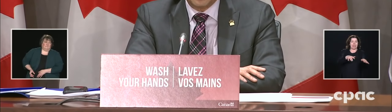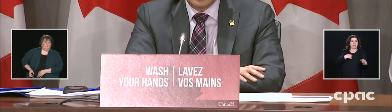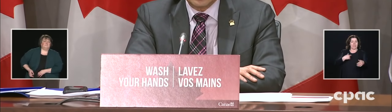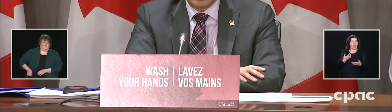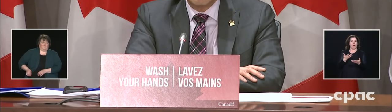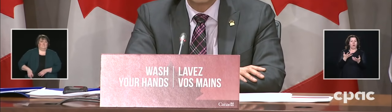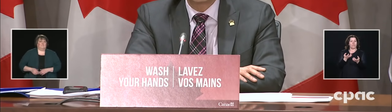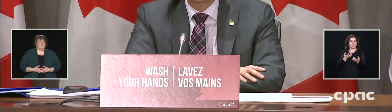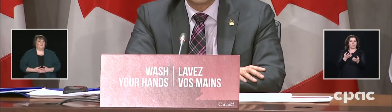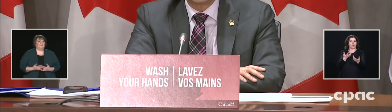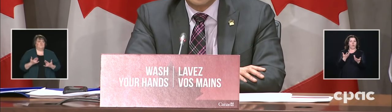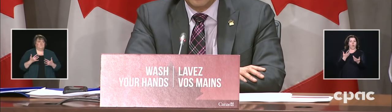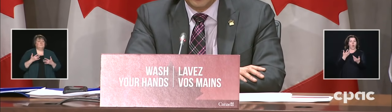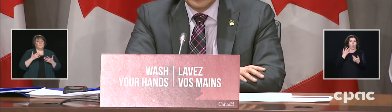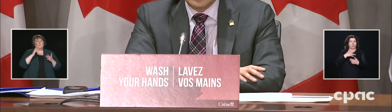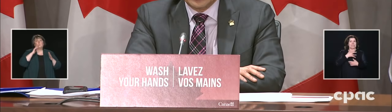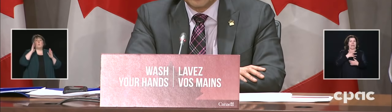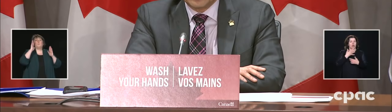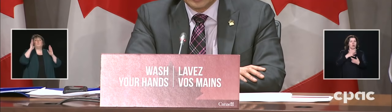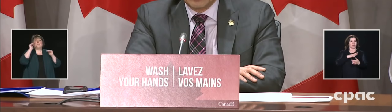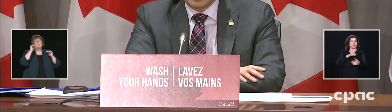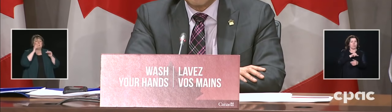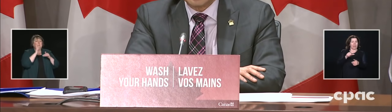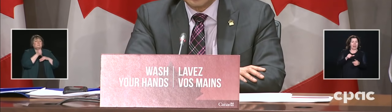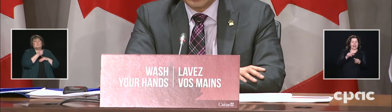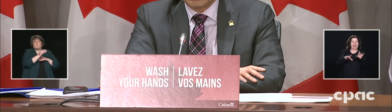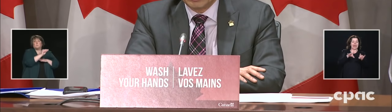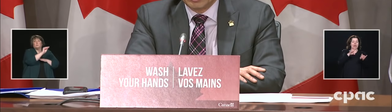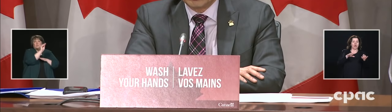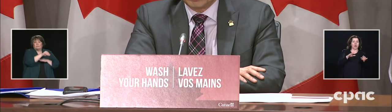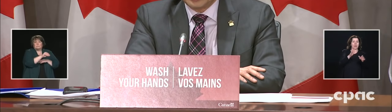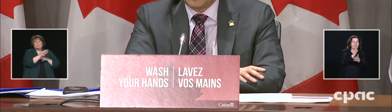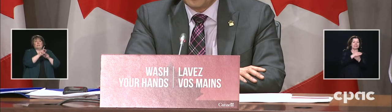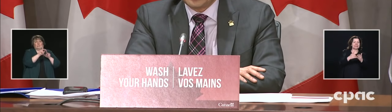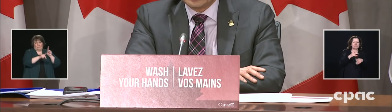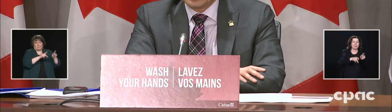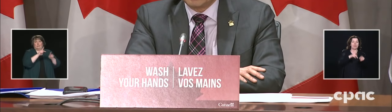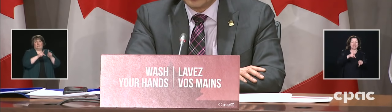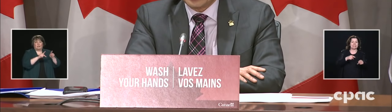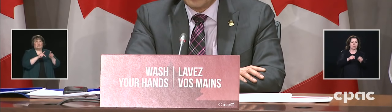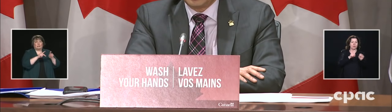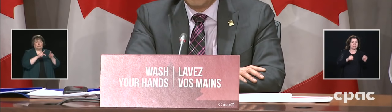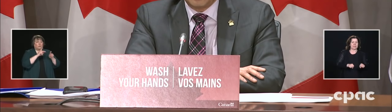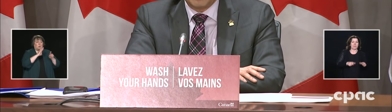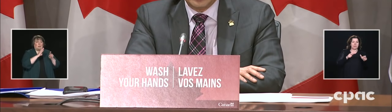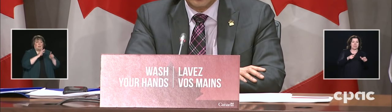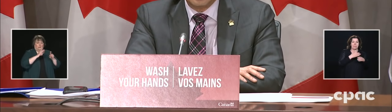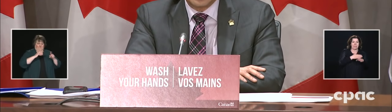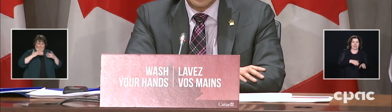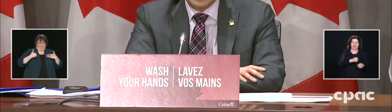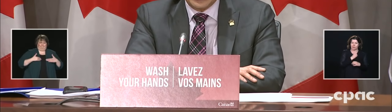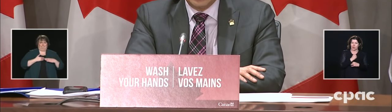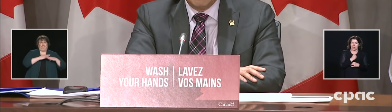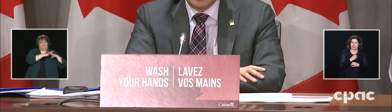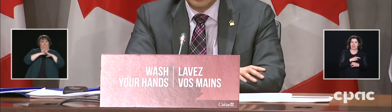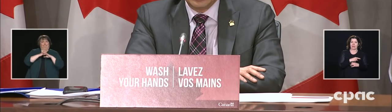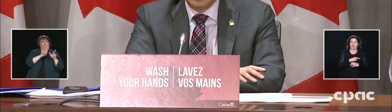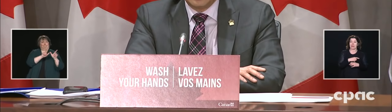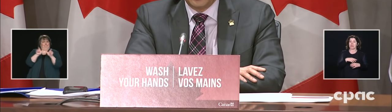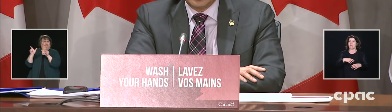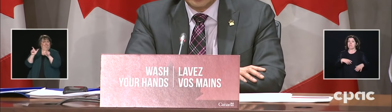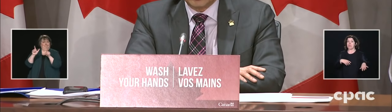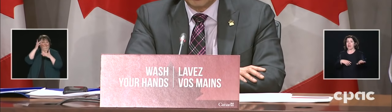la population soit immunisée. Par conséquent, tant que la population n'aura pas développé un degré